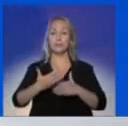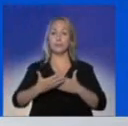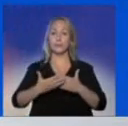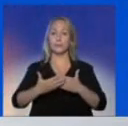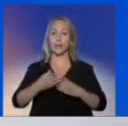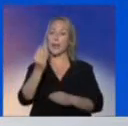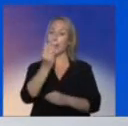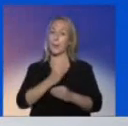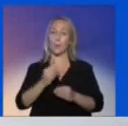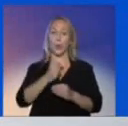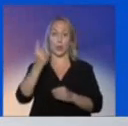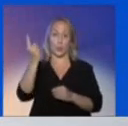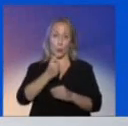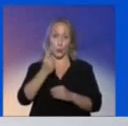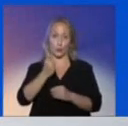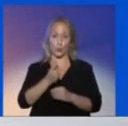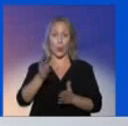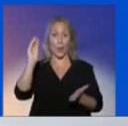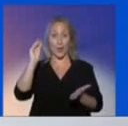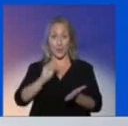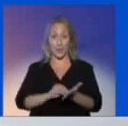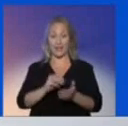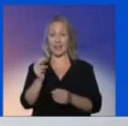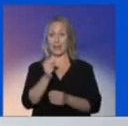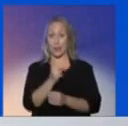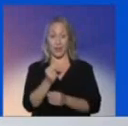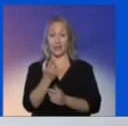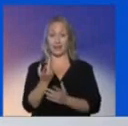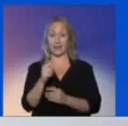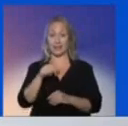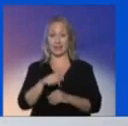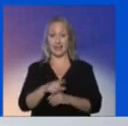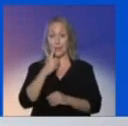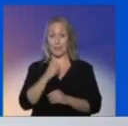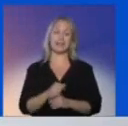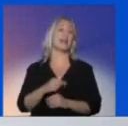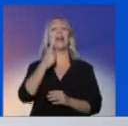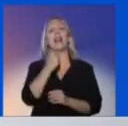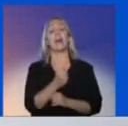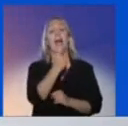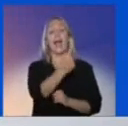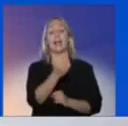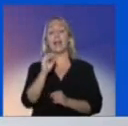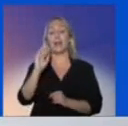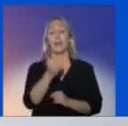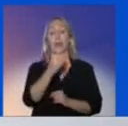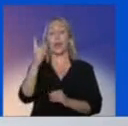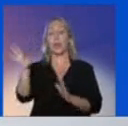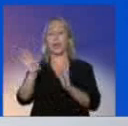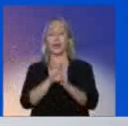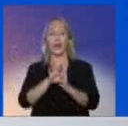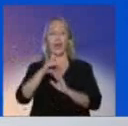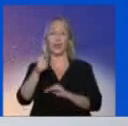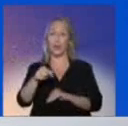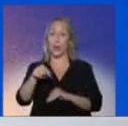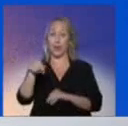σε καλύτερα επίπεδα από αυτό. Αλλά πάλι το ζήτημα δεν είναι αν ο κανόνας 1:1 γνωρίζεται έχει ήδη ξεπεραστεί από την κυβέρνηση. Είχαμε